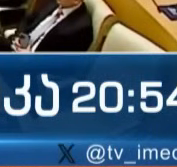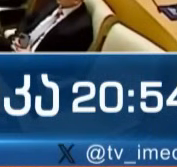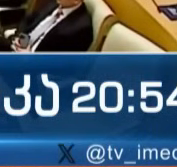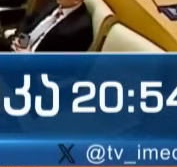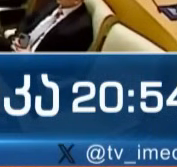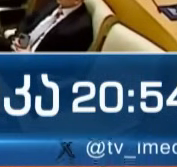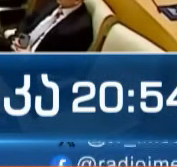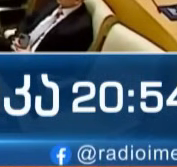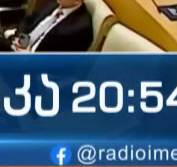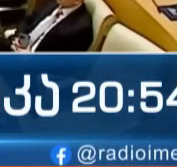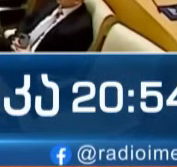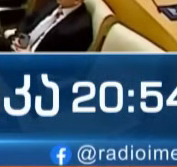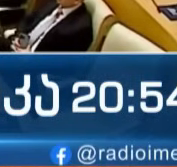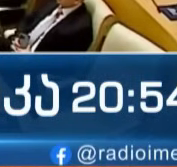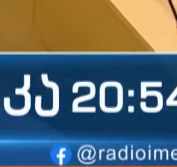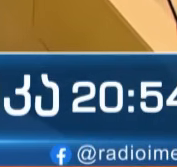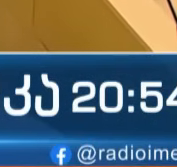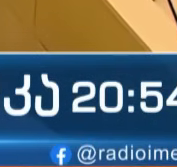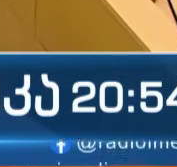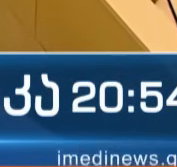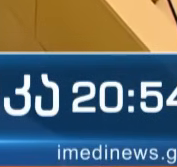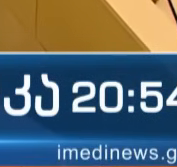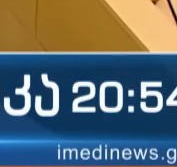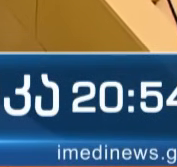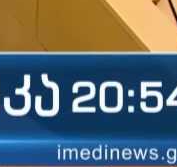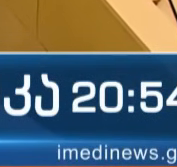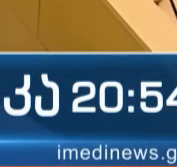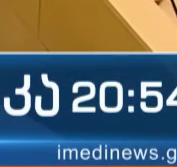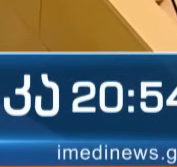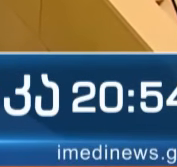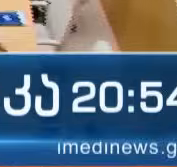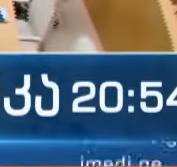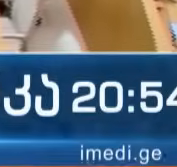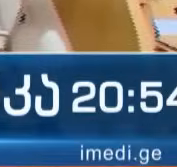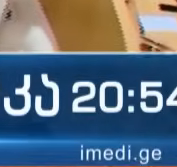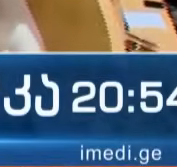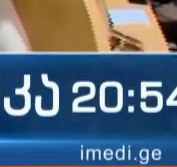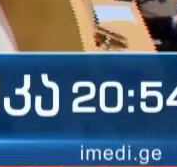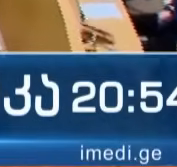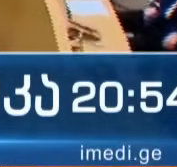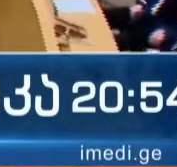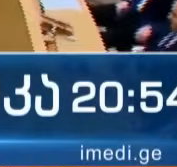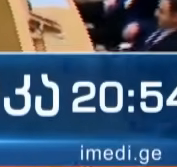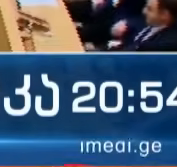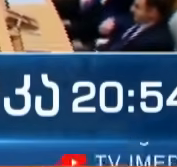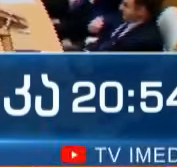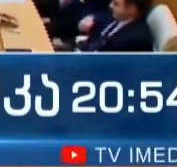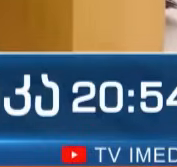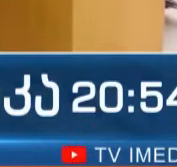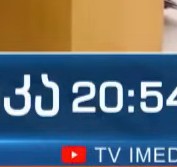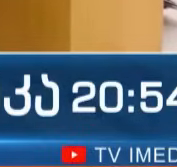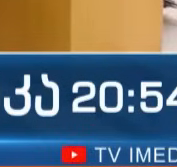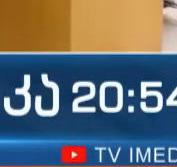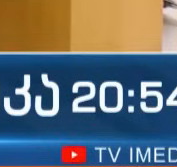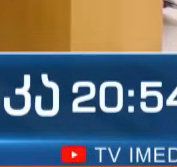და პოლიტიკური სუბიექტების კრიტიკა, რომლებიც ევროპული რეკომენდაციების შესრულებას ბოიკოტს უცხადებდნენ, მართველი გუნდის შეფასებით